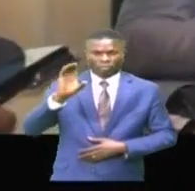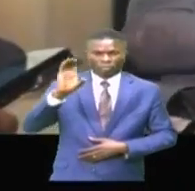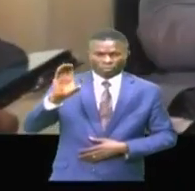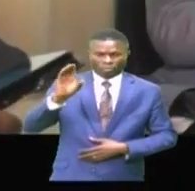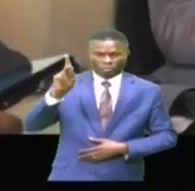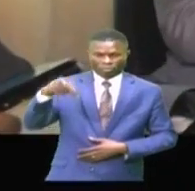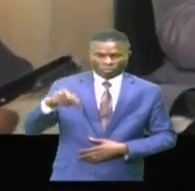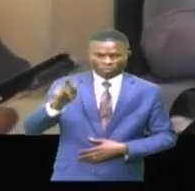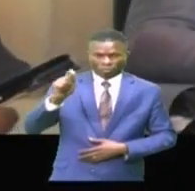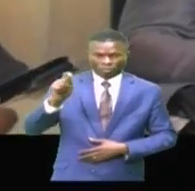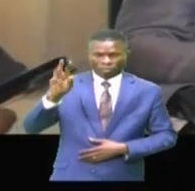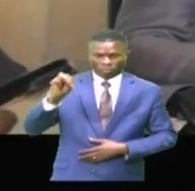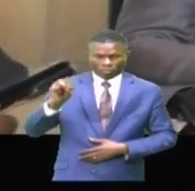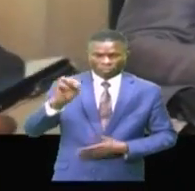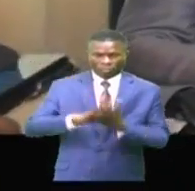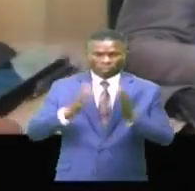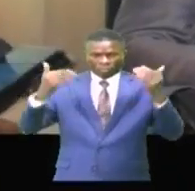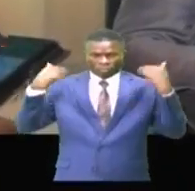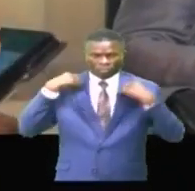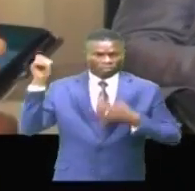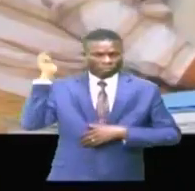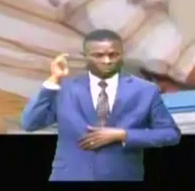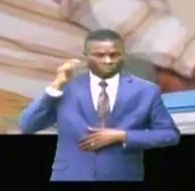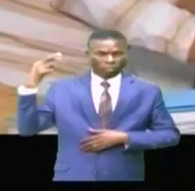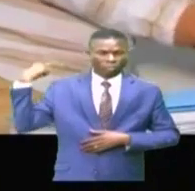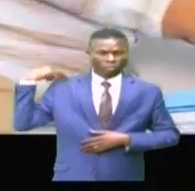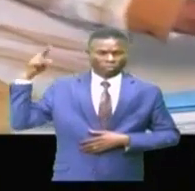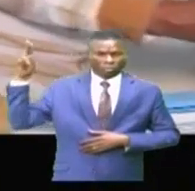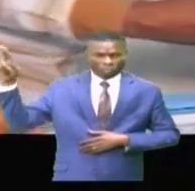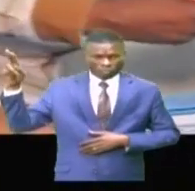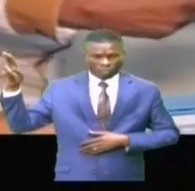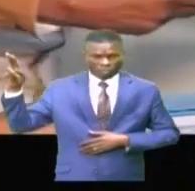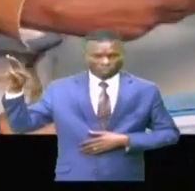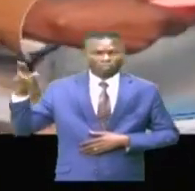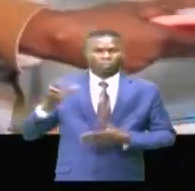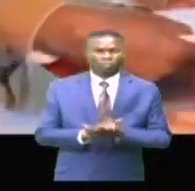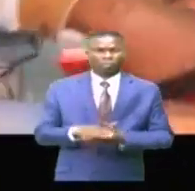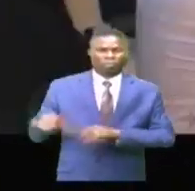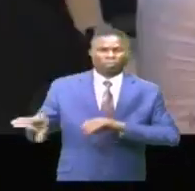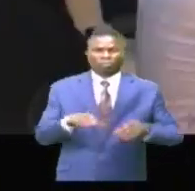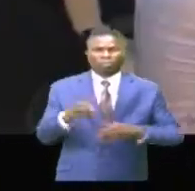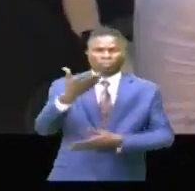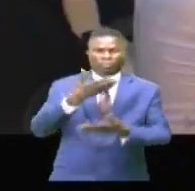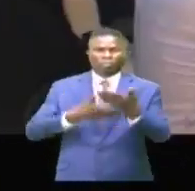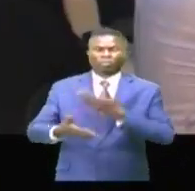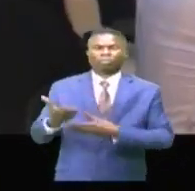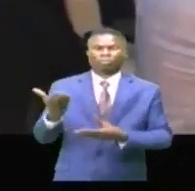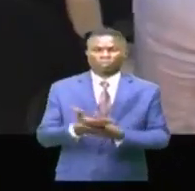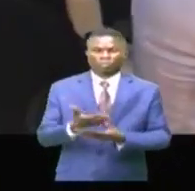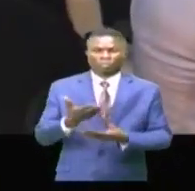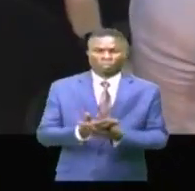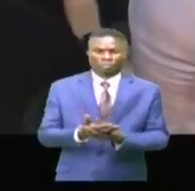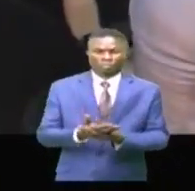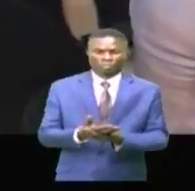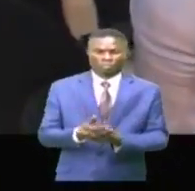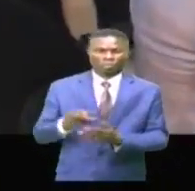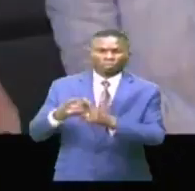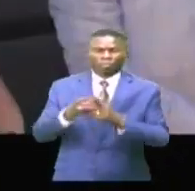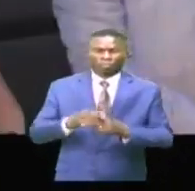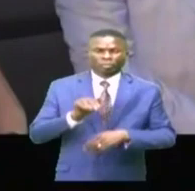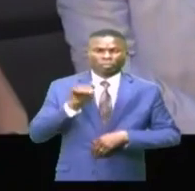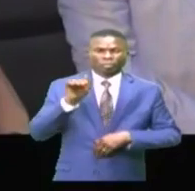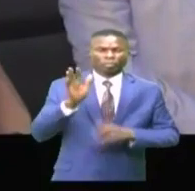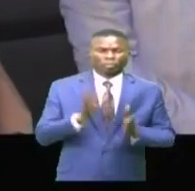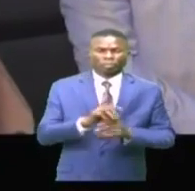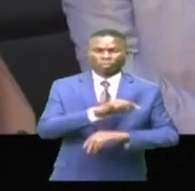sera dirigé par les professeurs Raphaël Matamba c'est au cours d'une cérémonie des remises supervisé par les diothèque